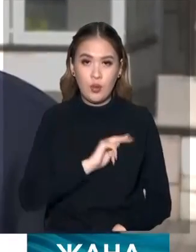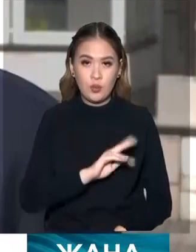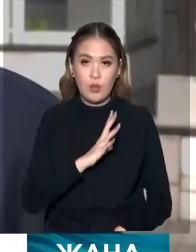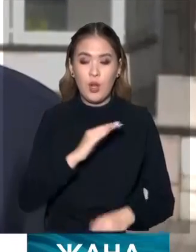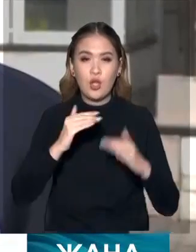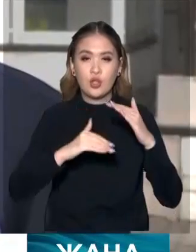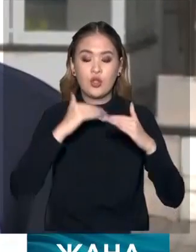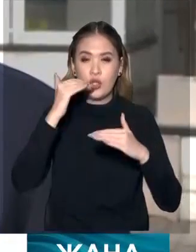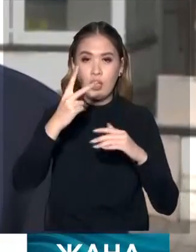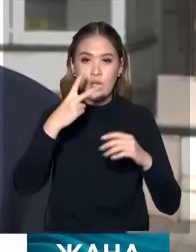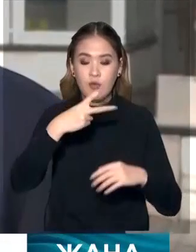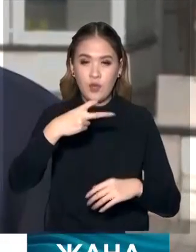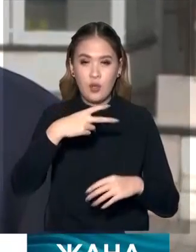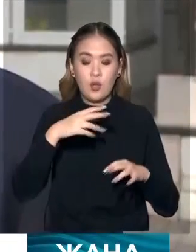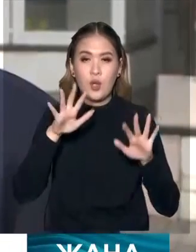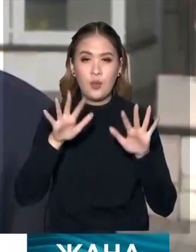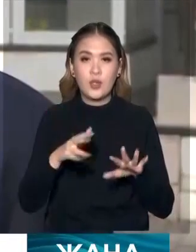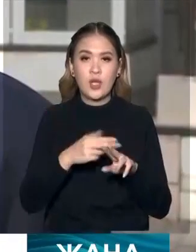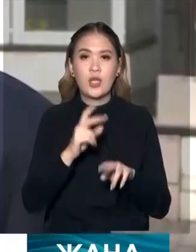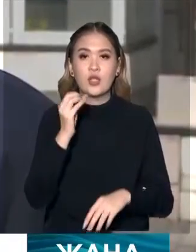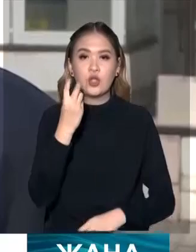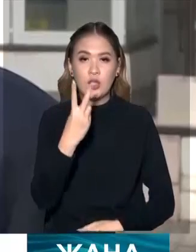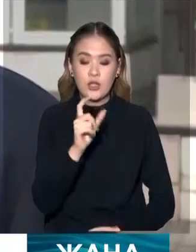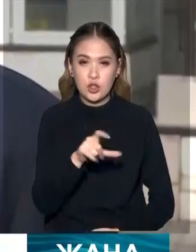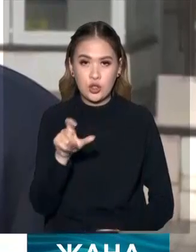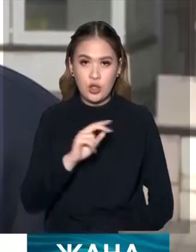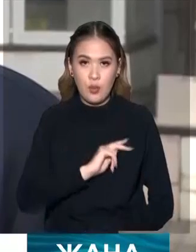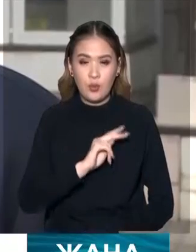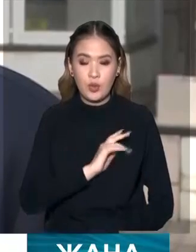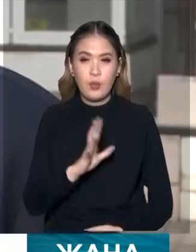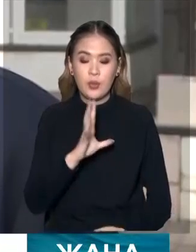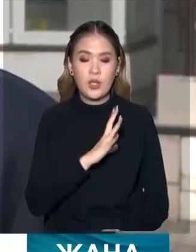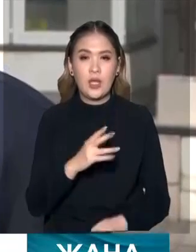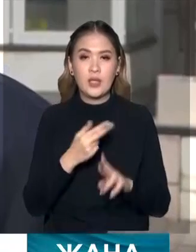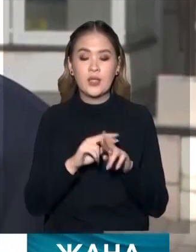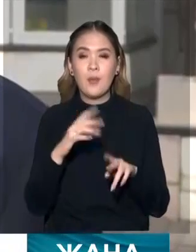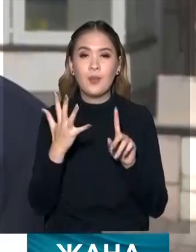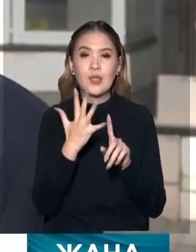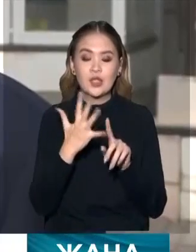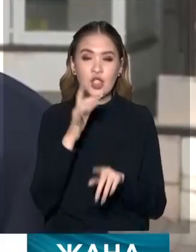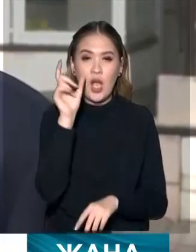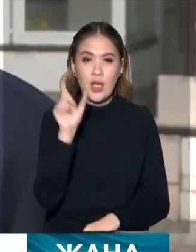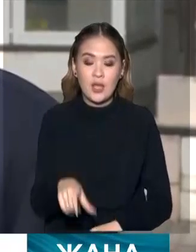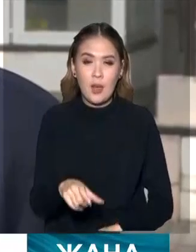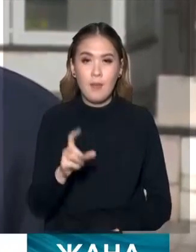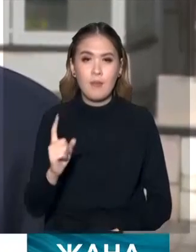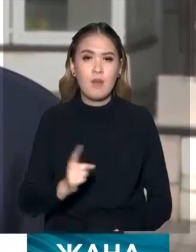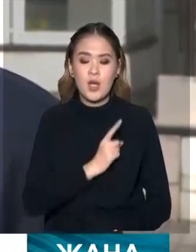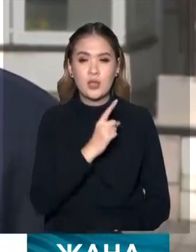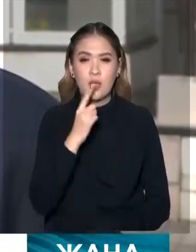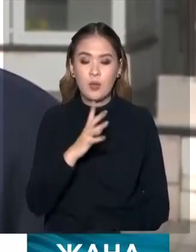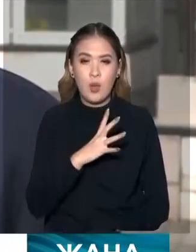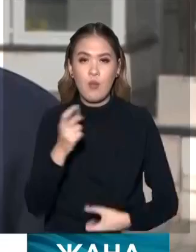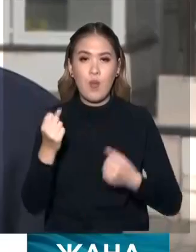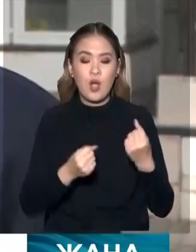қарай 2-ші орында тағы да 2 адам жұмыс істеген. И жаңағы айтып отырған 5-ші адам, ол мастер дейді, ол маршрутпен